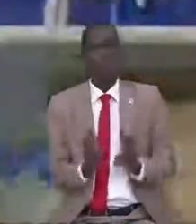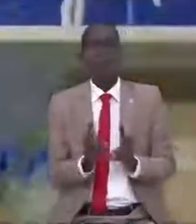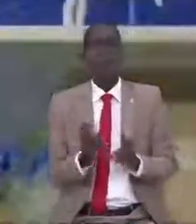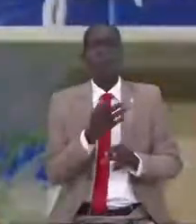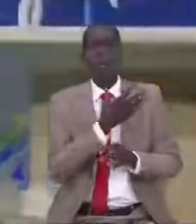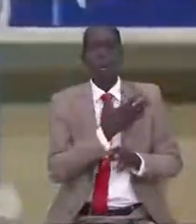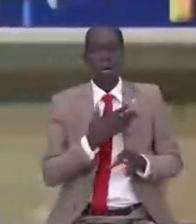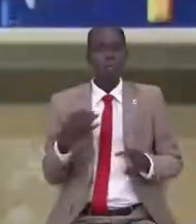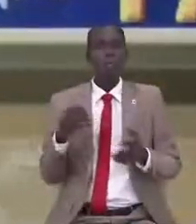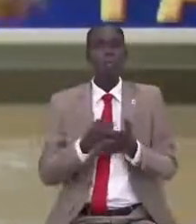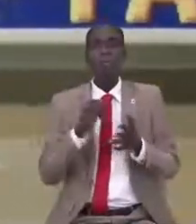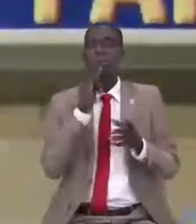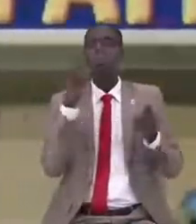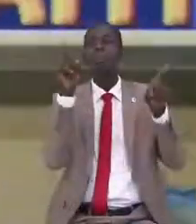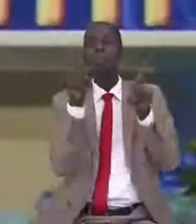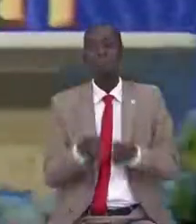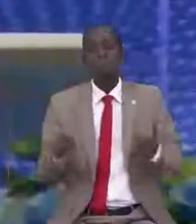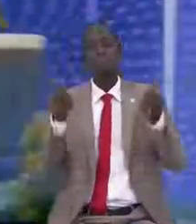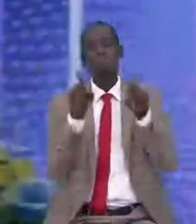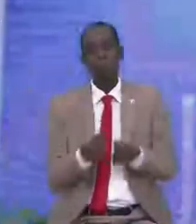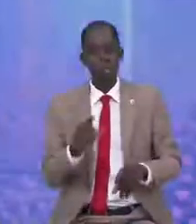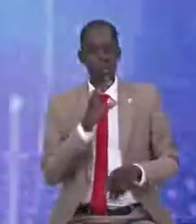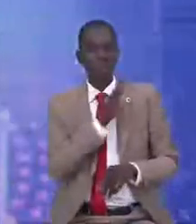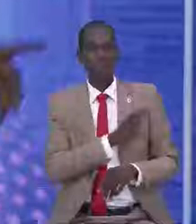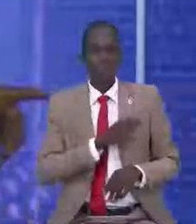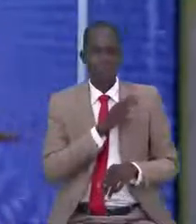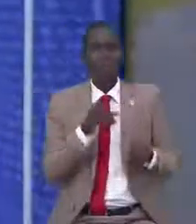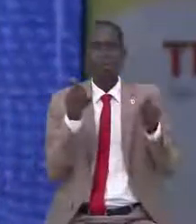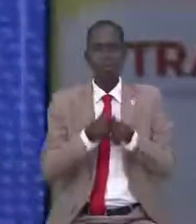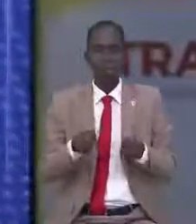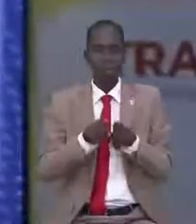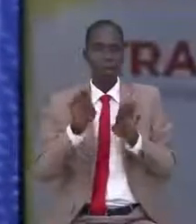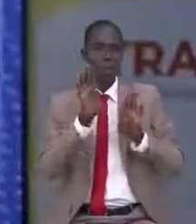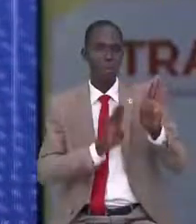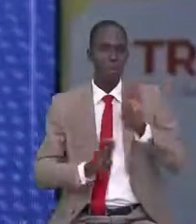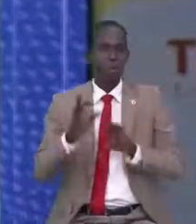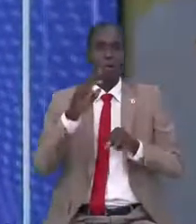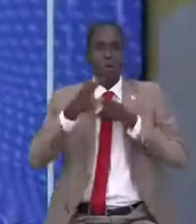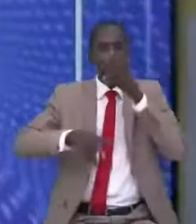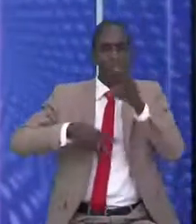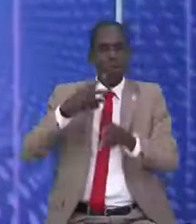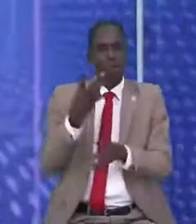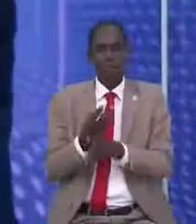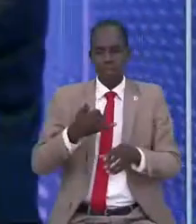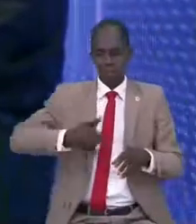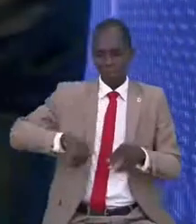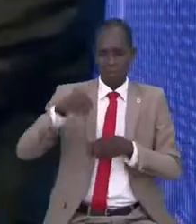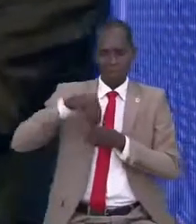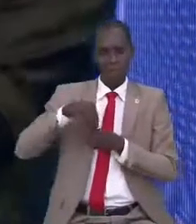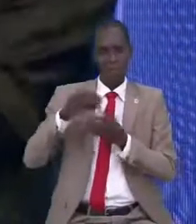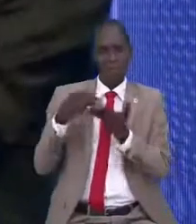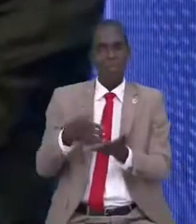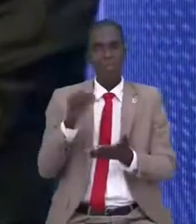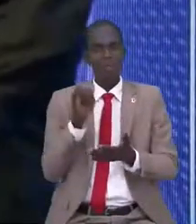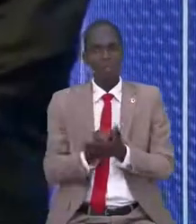bonne direction. C'est le même caractère, le même comportement des gens du monde qu'ils affichent dans